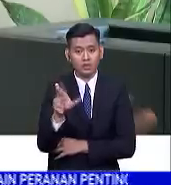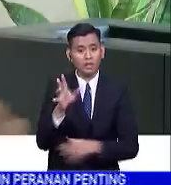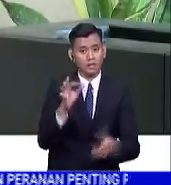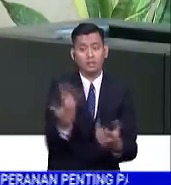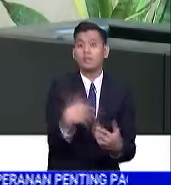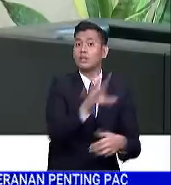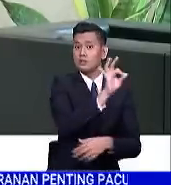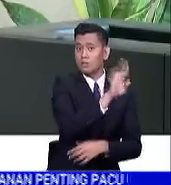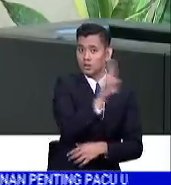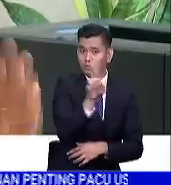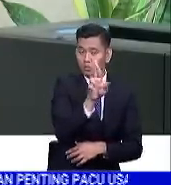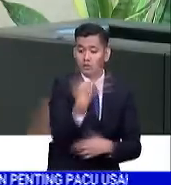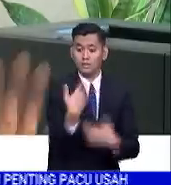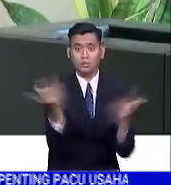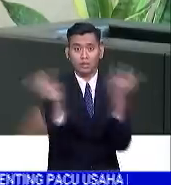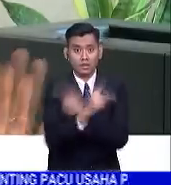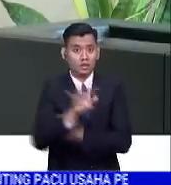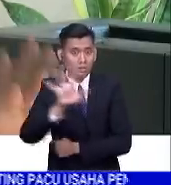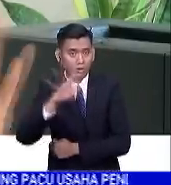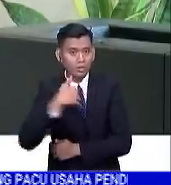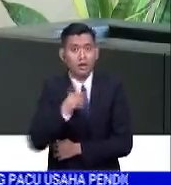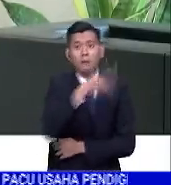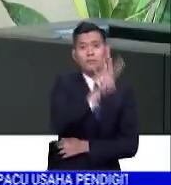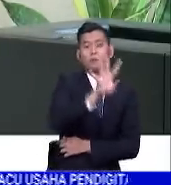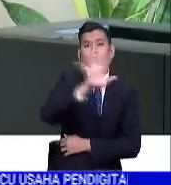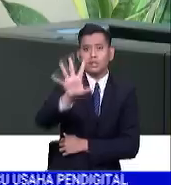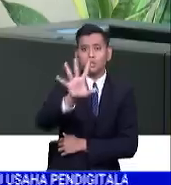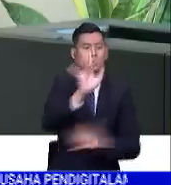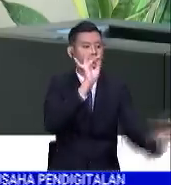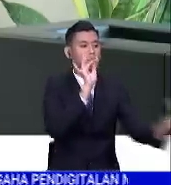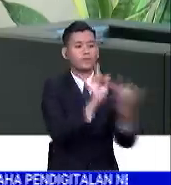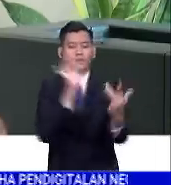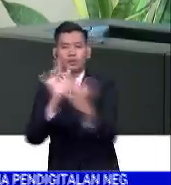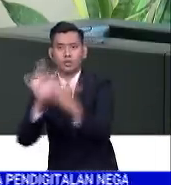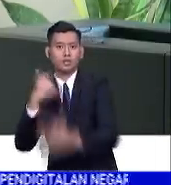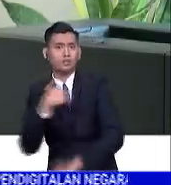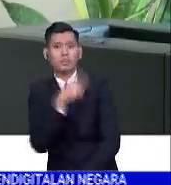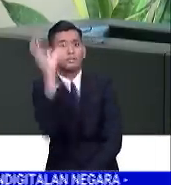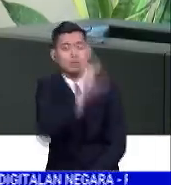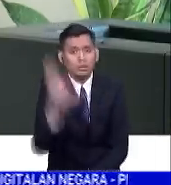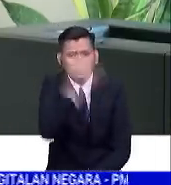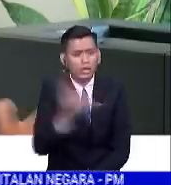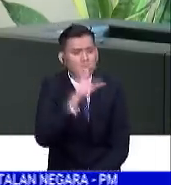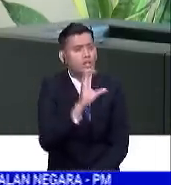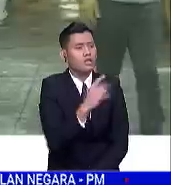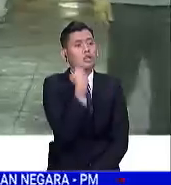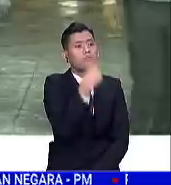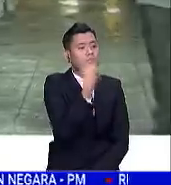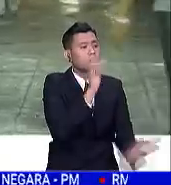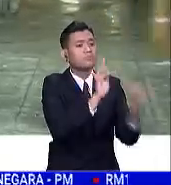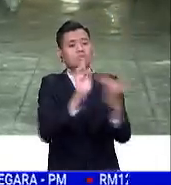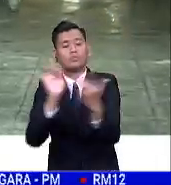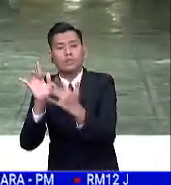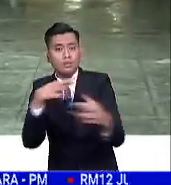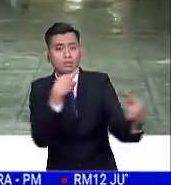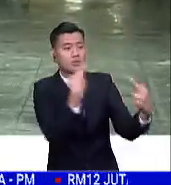Kali dengan 5, so maknanya ada 45,000 kontak yang pasukan kami kena cari dan kena isolatekan dan